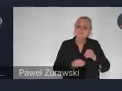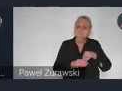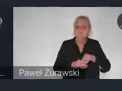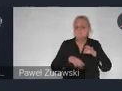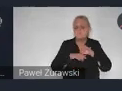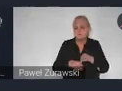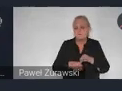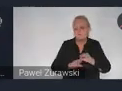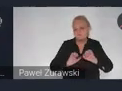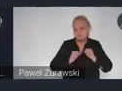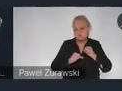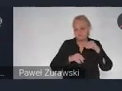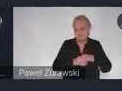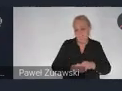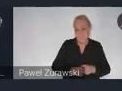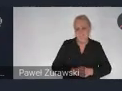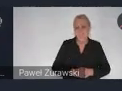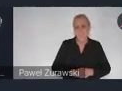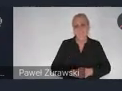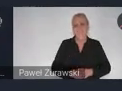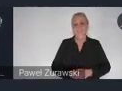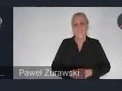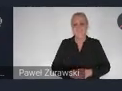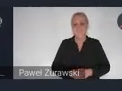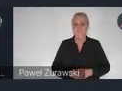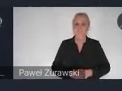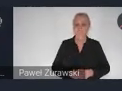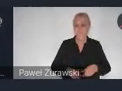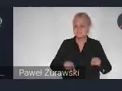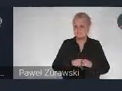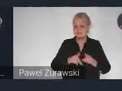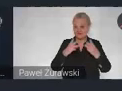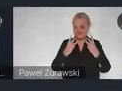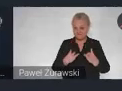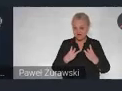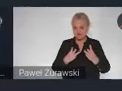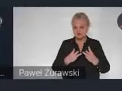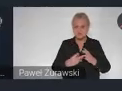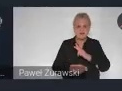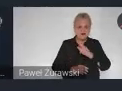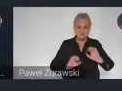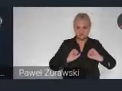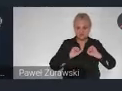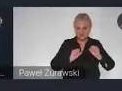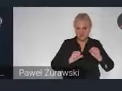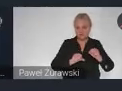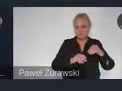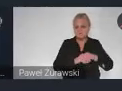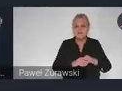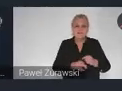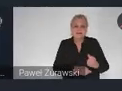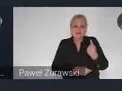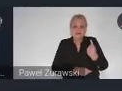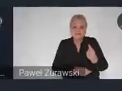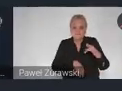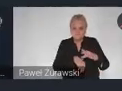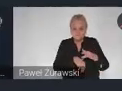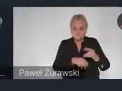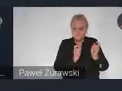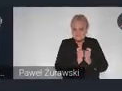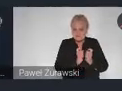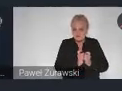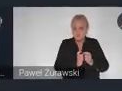prowadzonych działań co równie istotne każdy z tych działań przynajmniej jeden z rezultatów